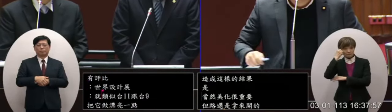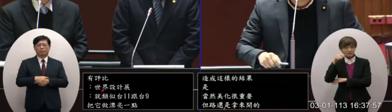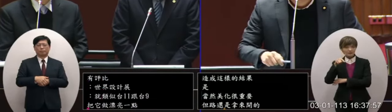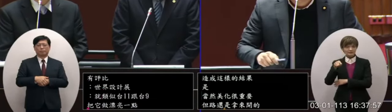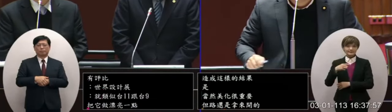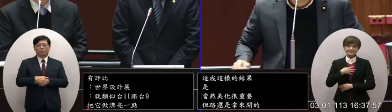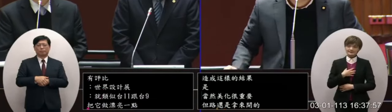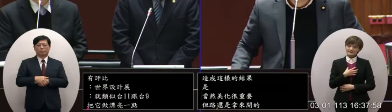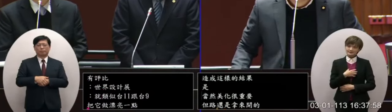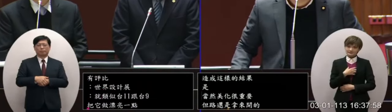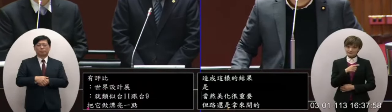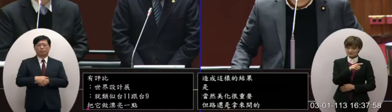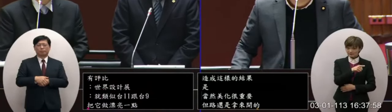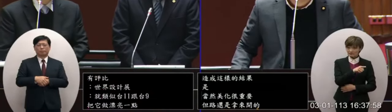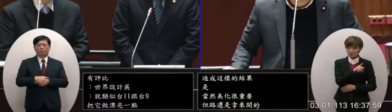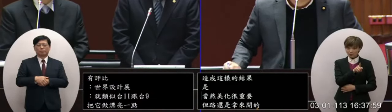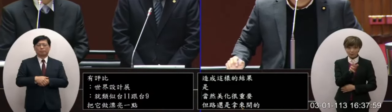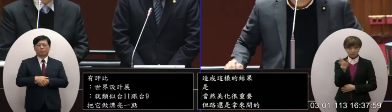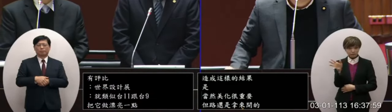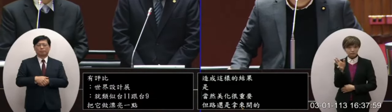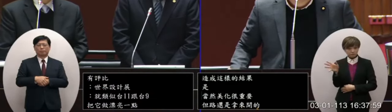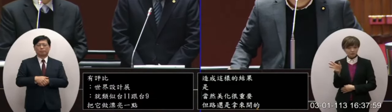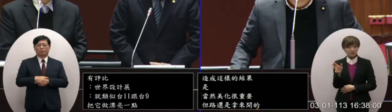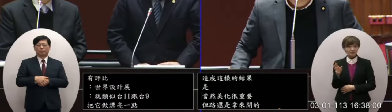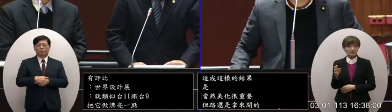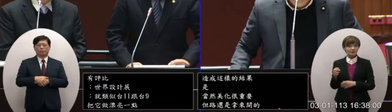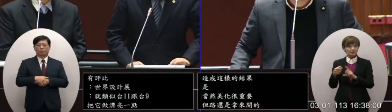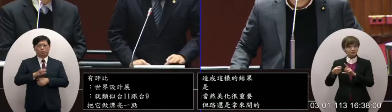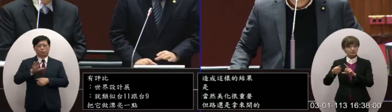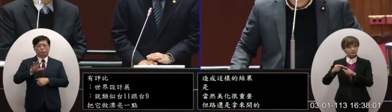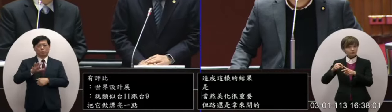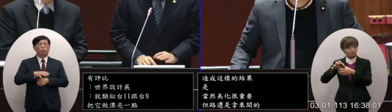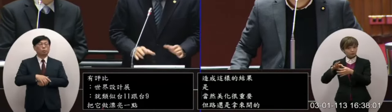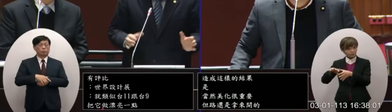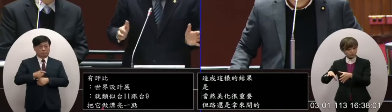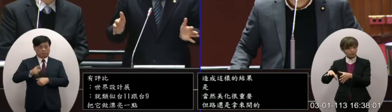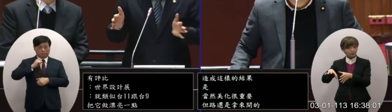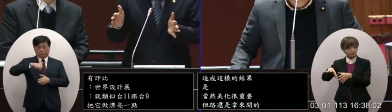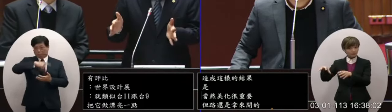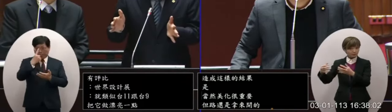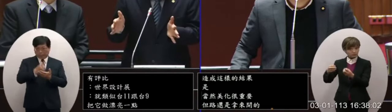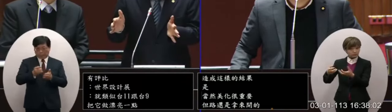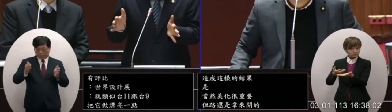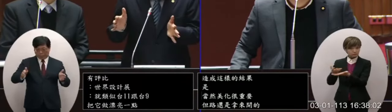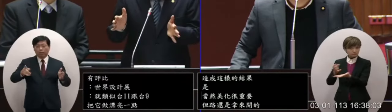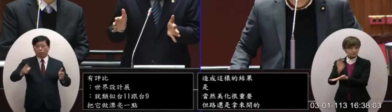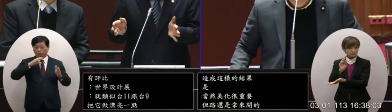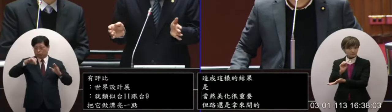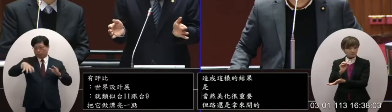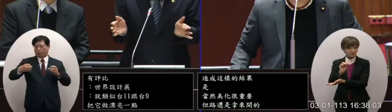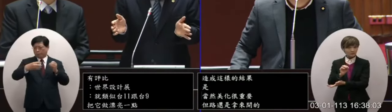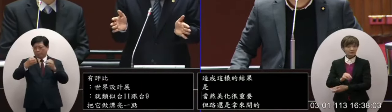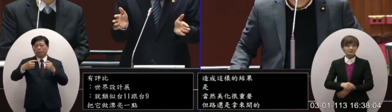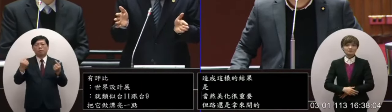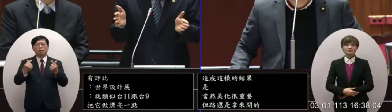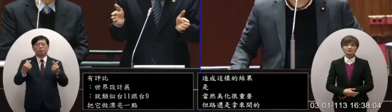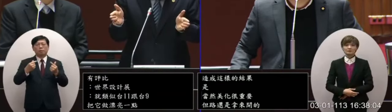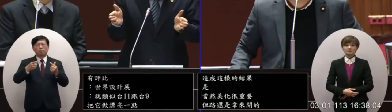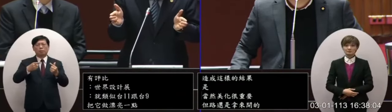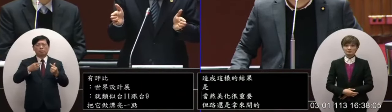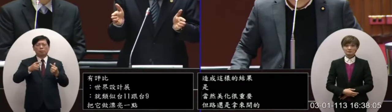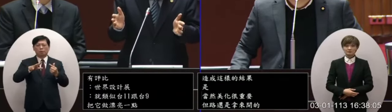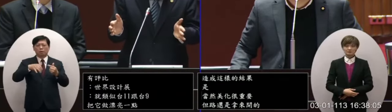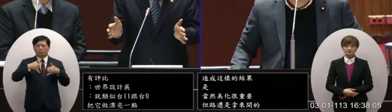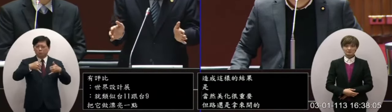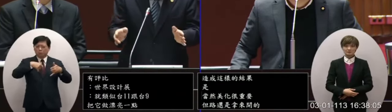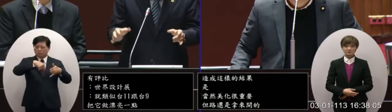们有跟在地的乡镇公所跟居民讨论过吗？ 有，他那个整条都有地方的讨论，包括有一些地方